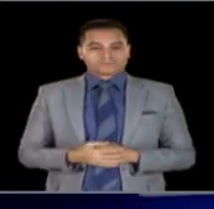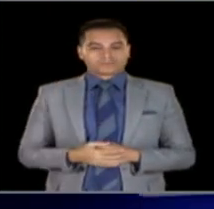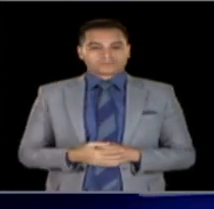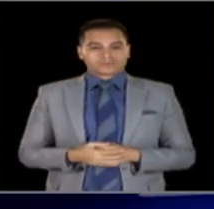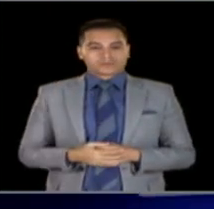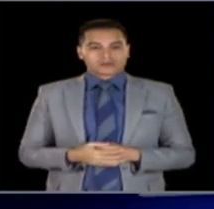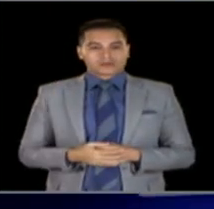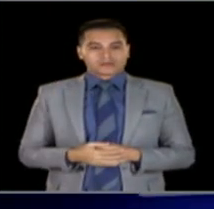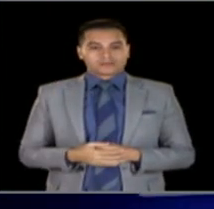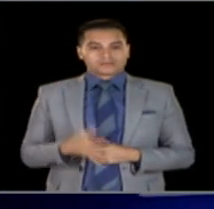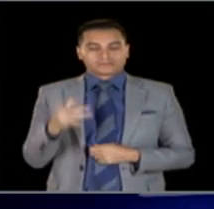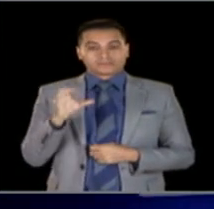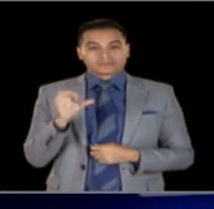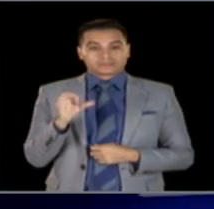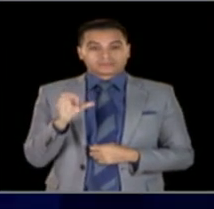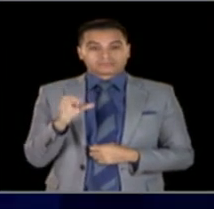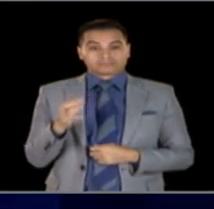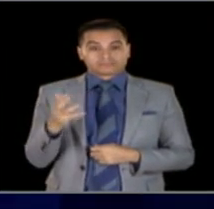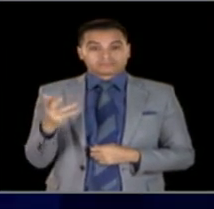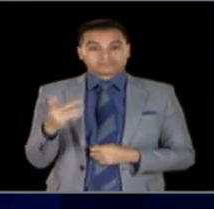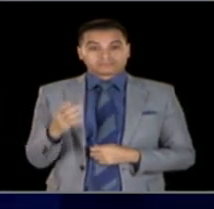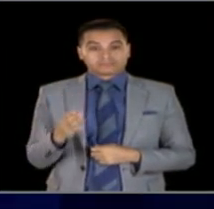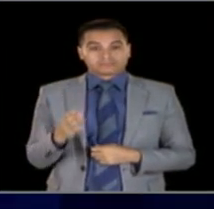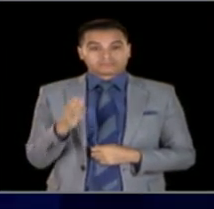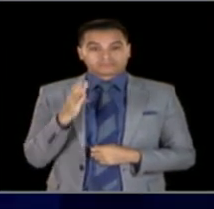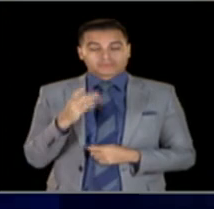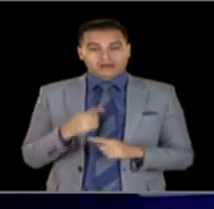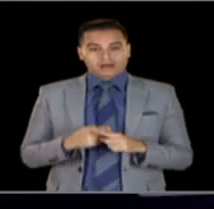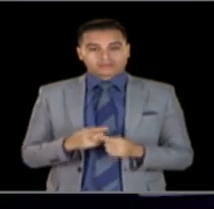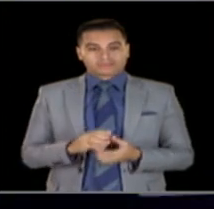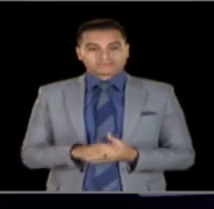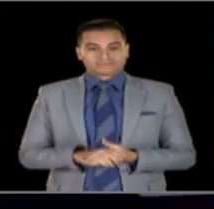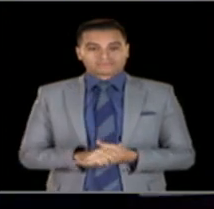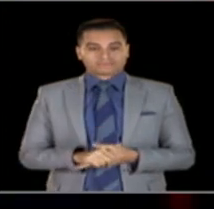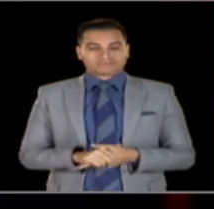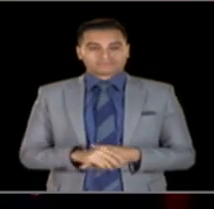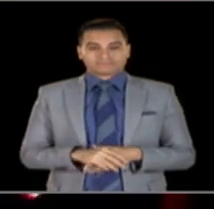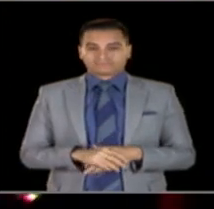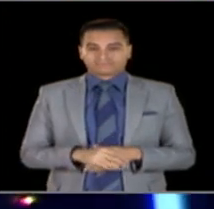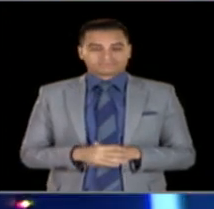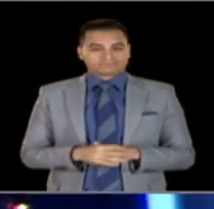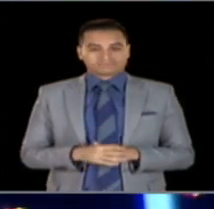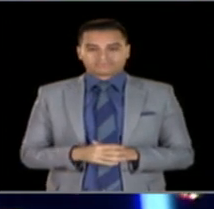محمد علي إجابتك؟ تسعة. تسعة؟ إجابة خاطئة.